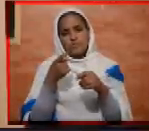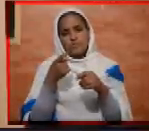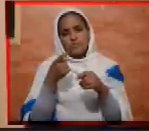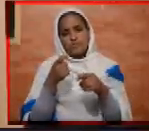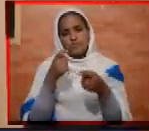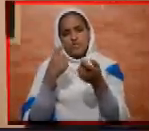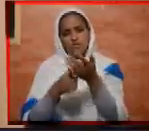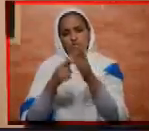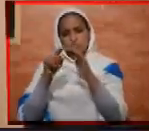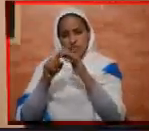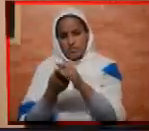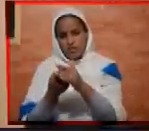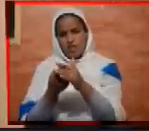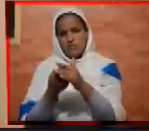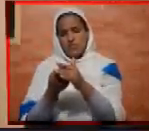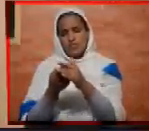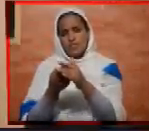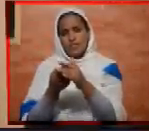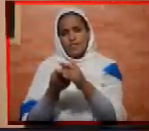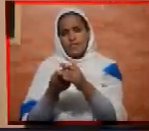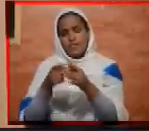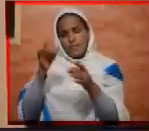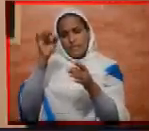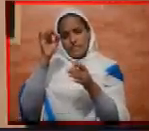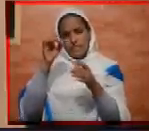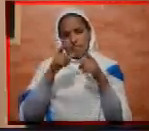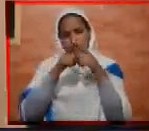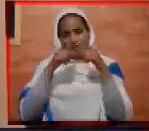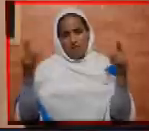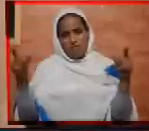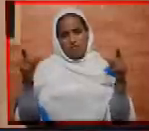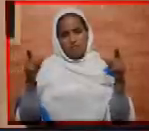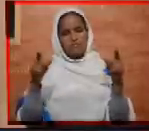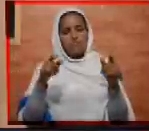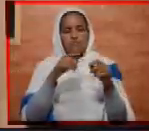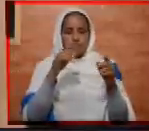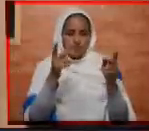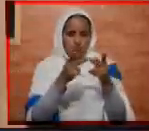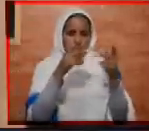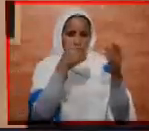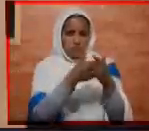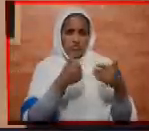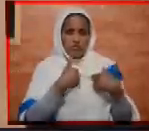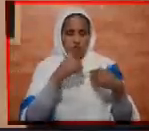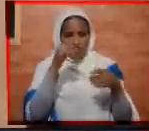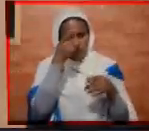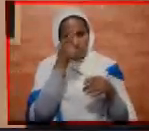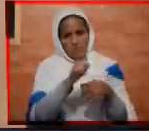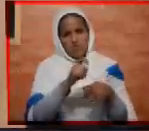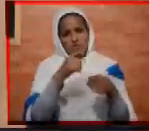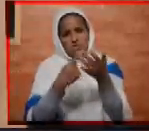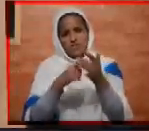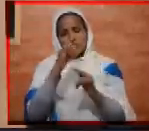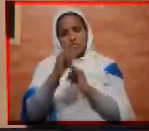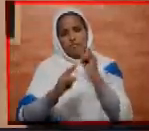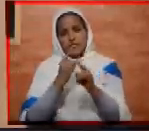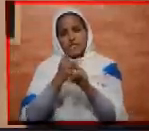ለመምህራቸው መምህራቸውን ልክ ከፈጣሪ በመታይ አድርገው ነው የሚያከብሩት። በዚህ በዘመናዊ